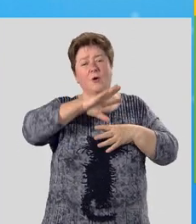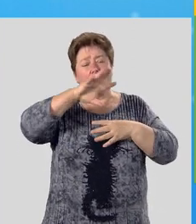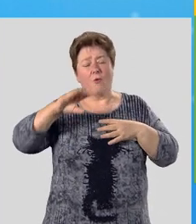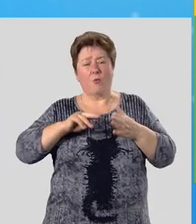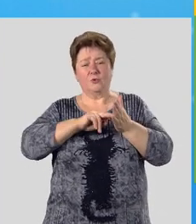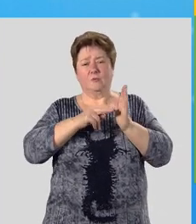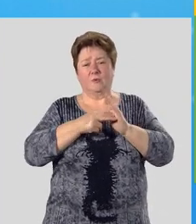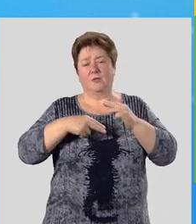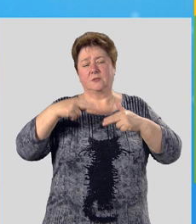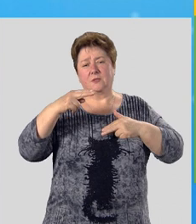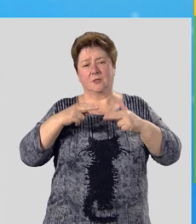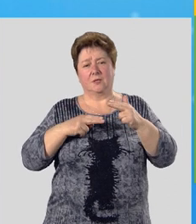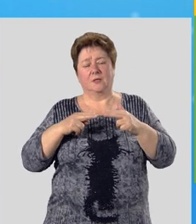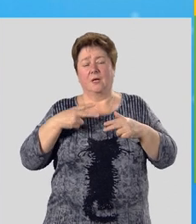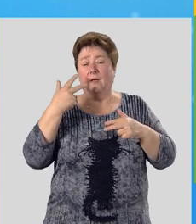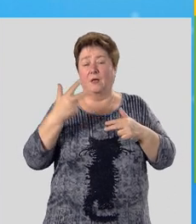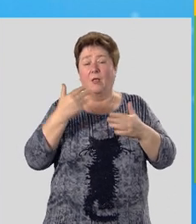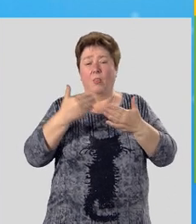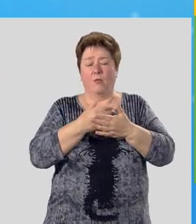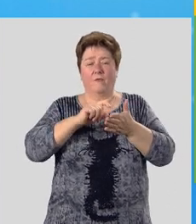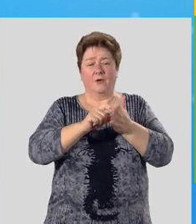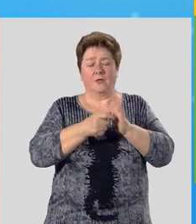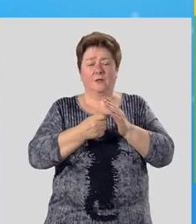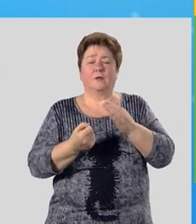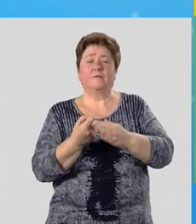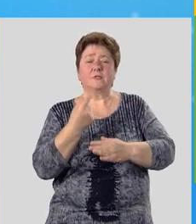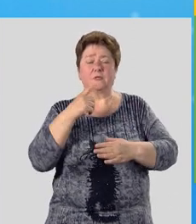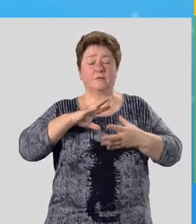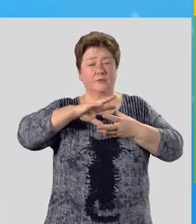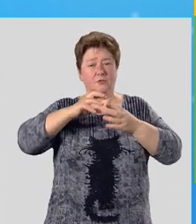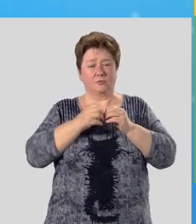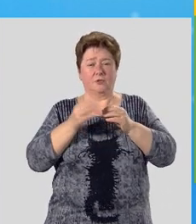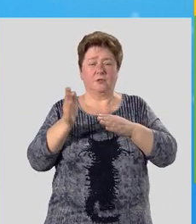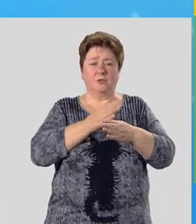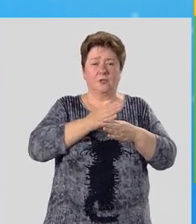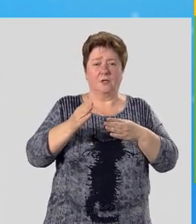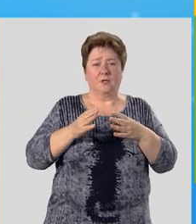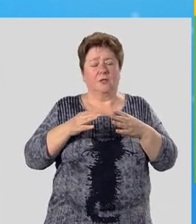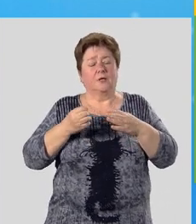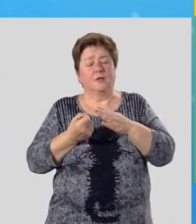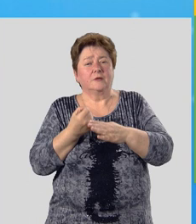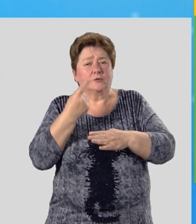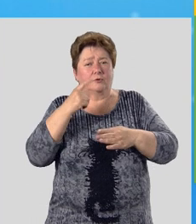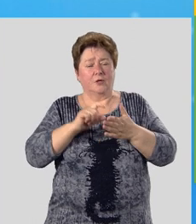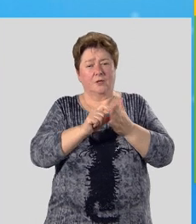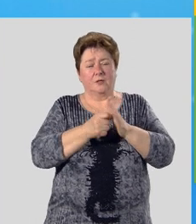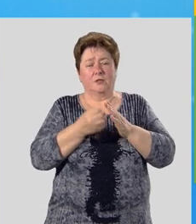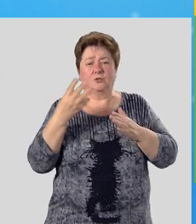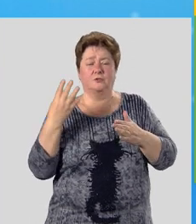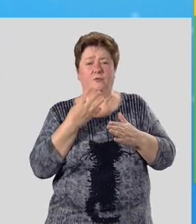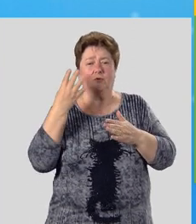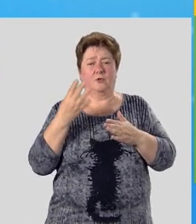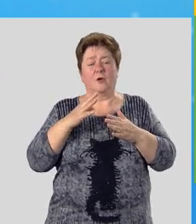общий план строения. Третье. Новая клетка возникает в результате деления исходной клетки.